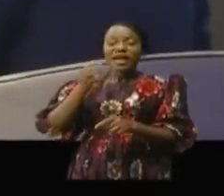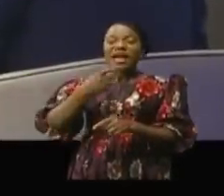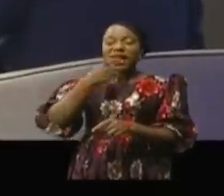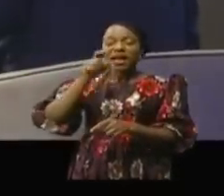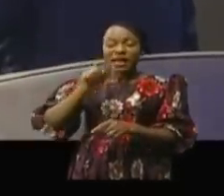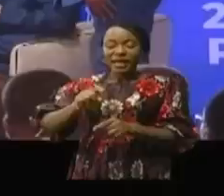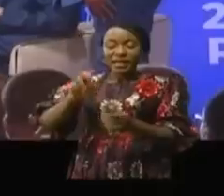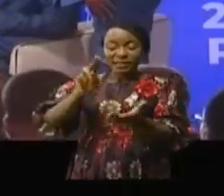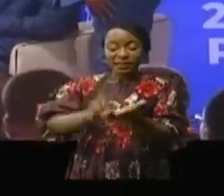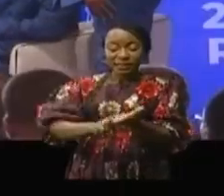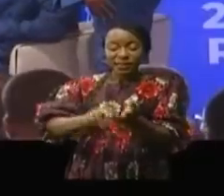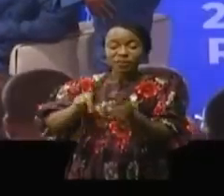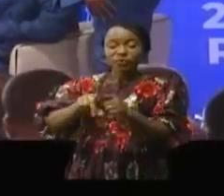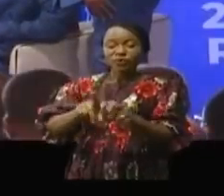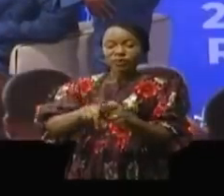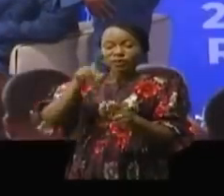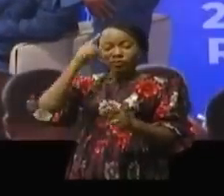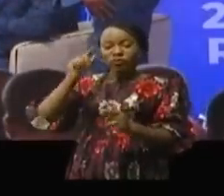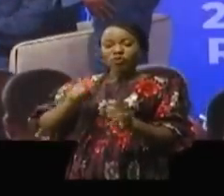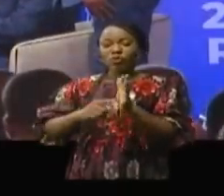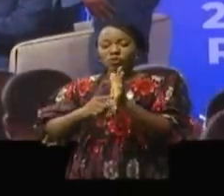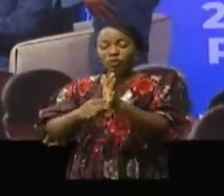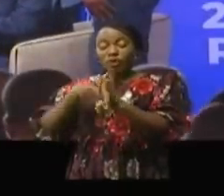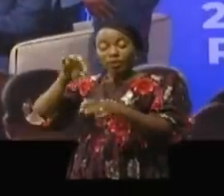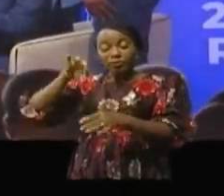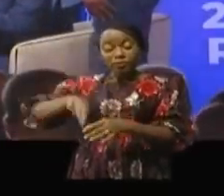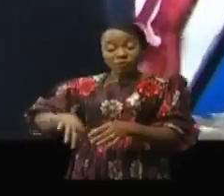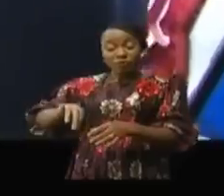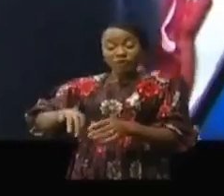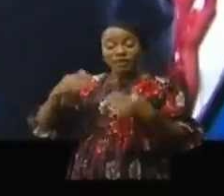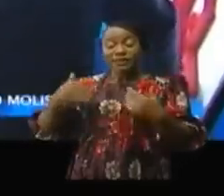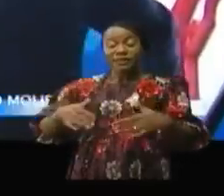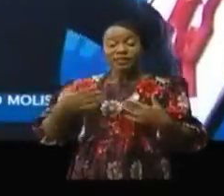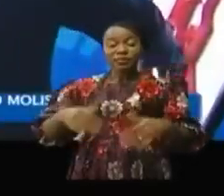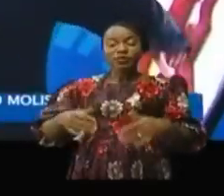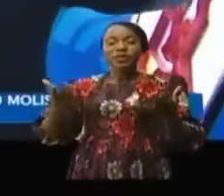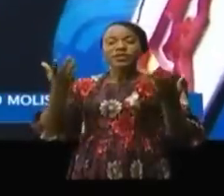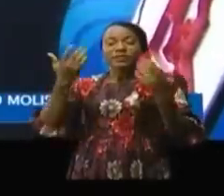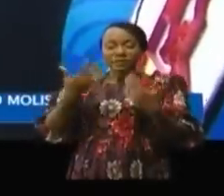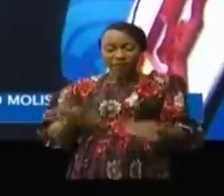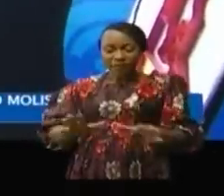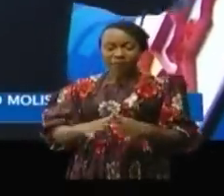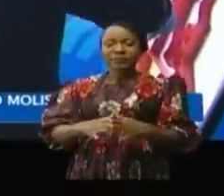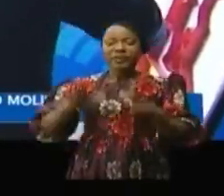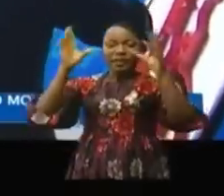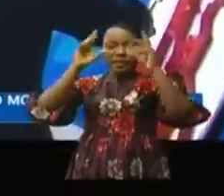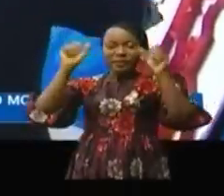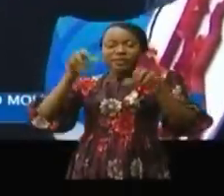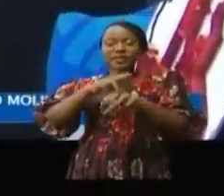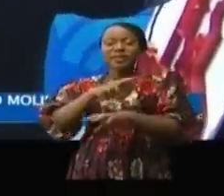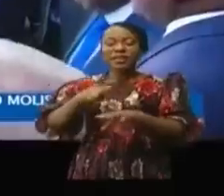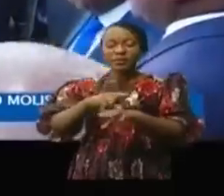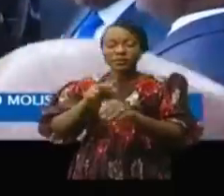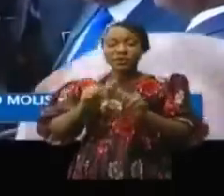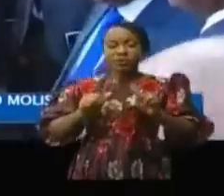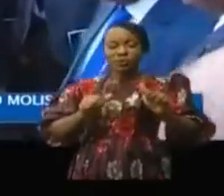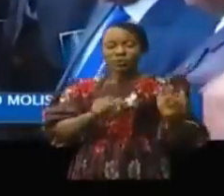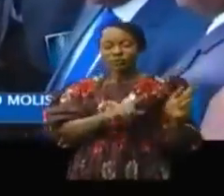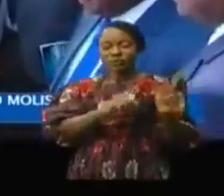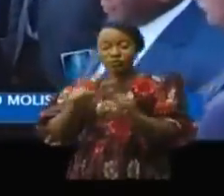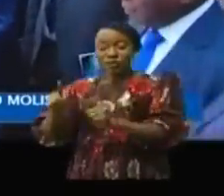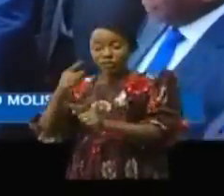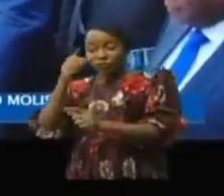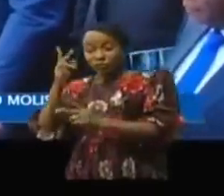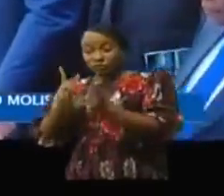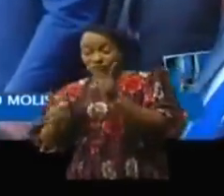signé des avis à manifestation d'intérêt. La cérémonie terminée, le président de la République a été convié à la